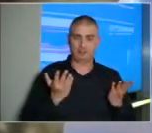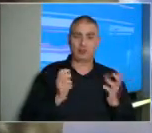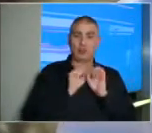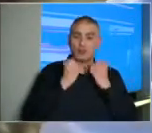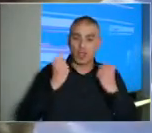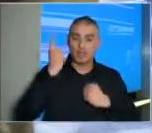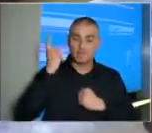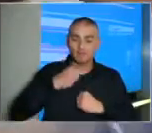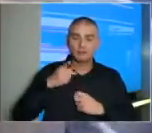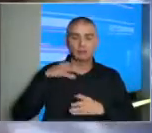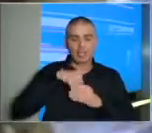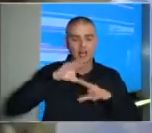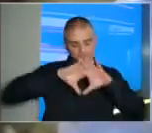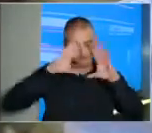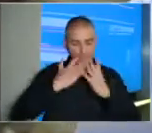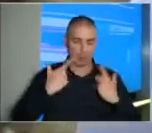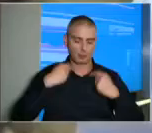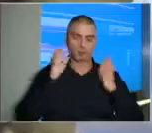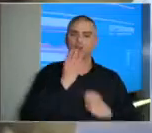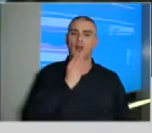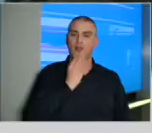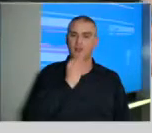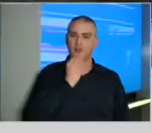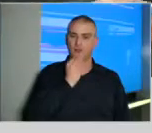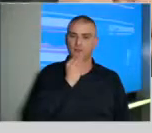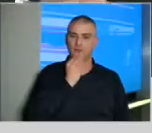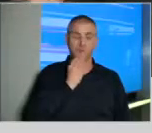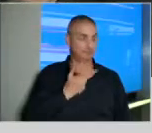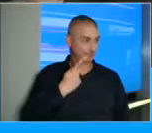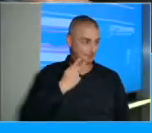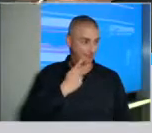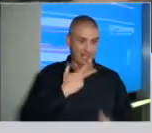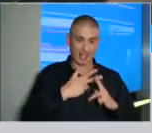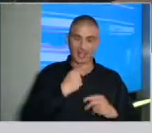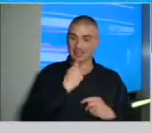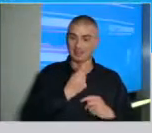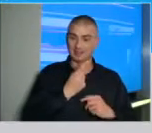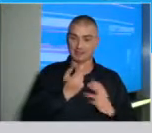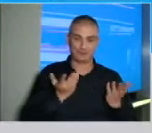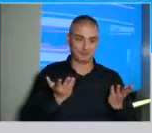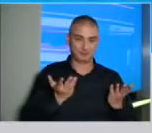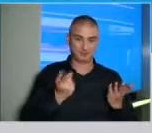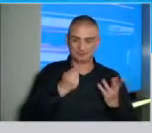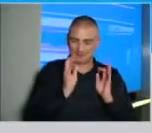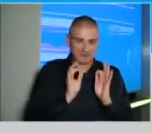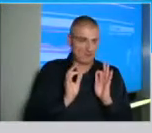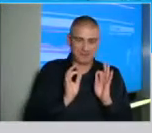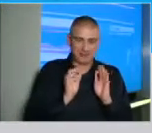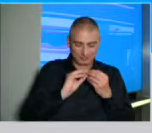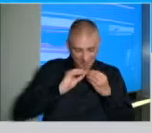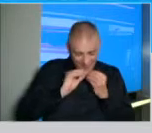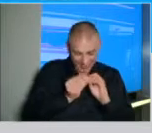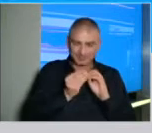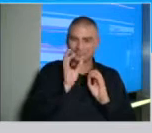שהתורה והמצוות זה חלק מהמכלול התרבותי של היהדות. פתחי, רק נגיד שמדובר כן. ממש בתמצית